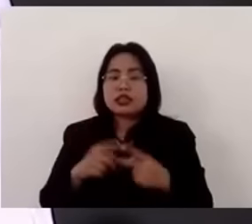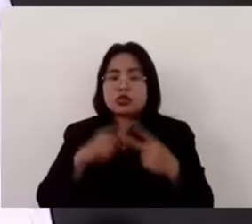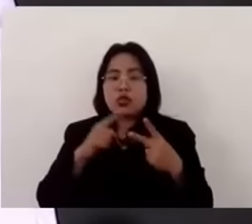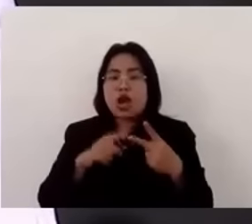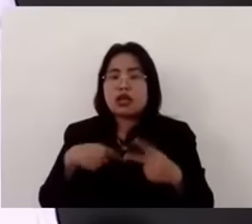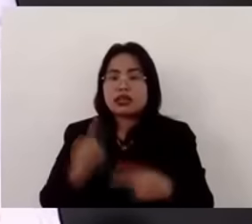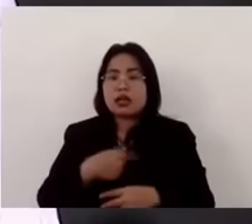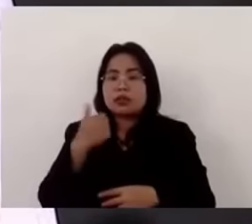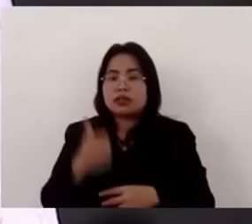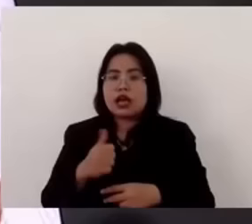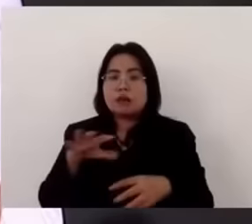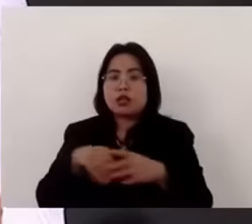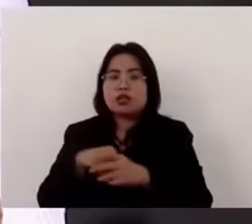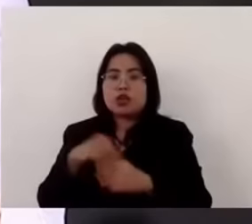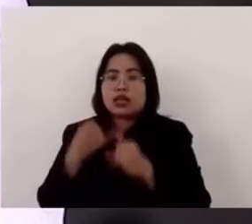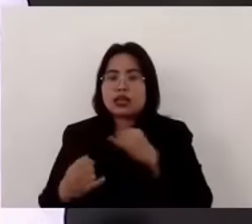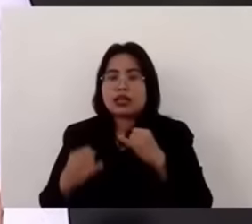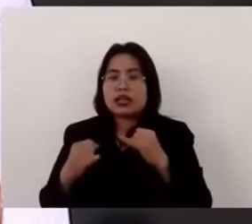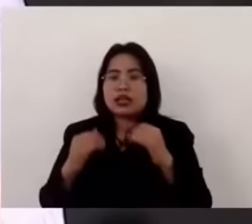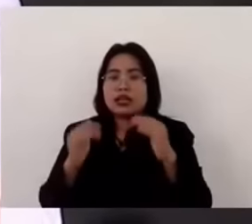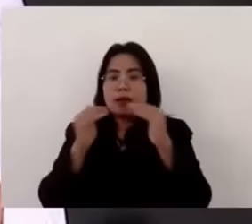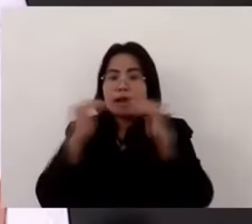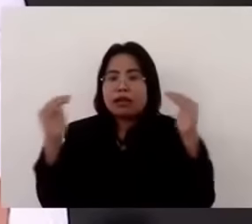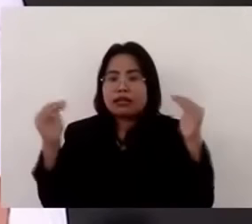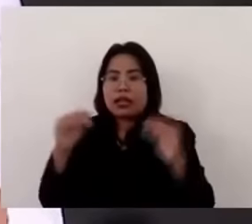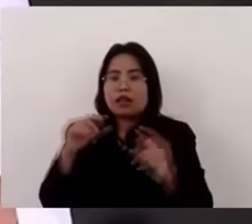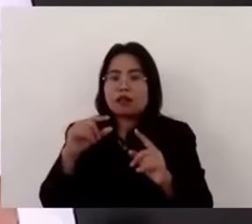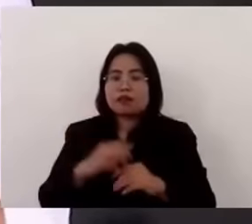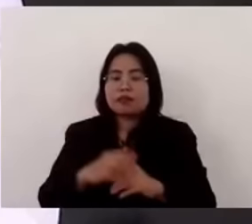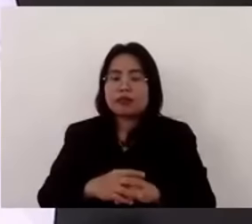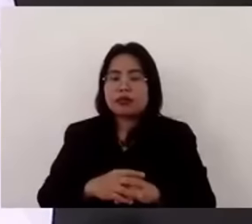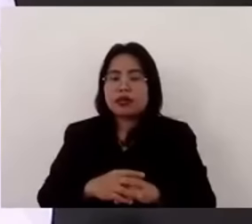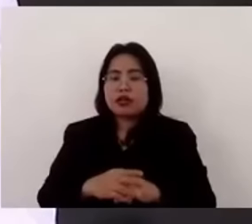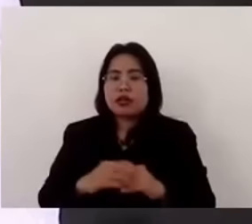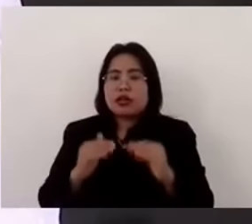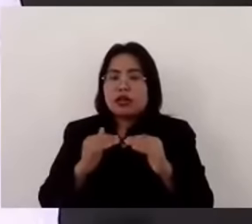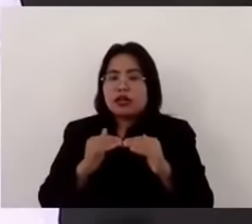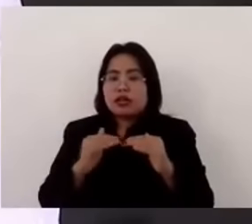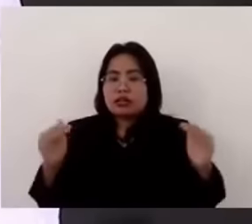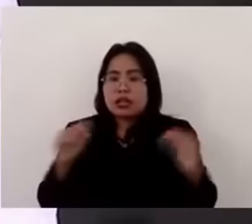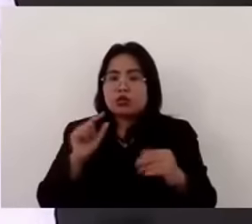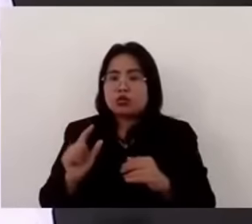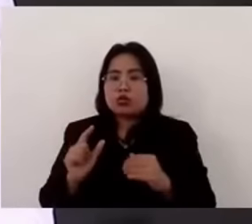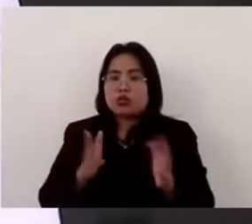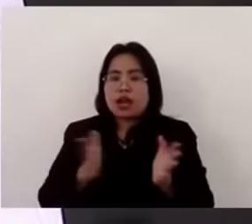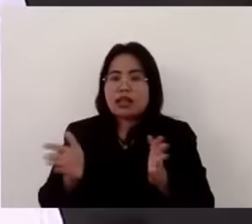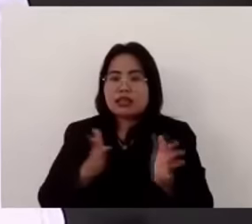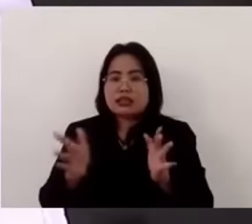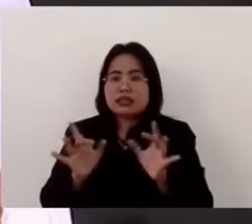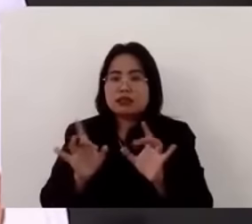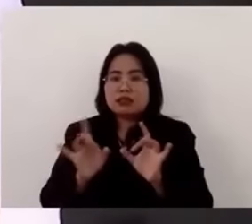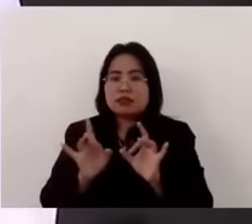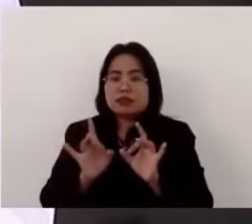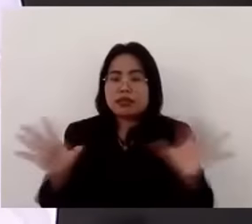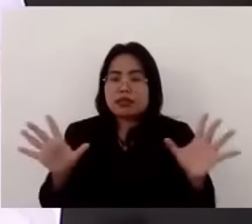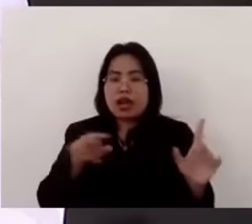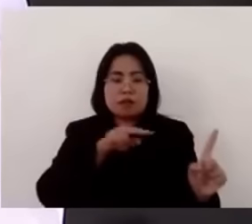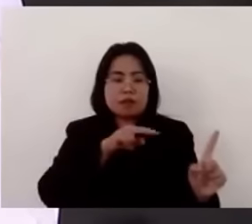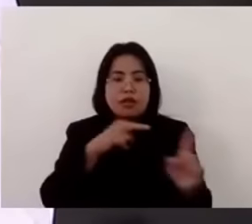ke yang paling akhir adalah peradilan peradilan untuk mengatasi perbedaan pandang tentang